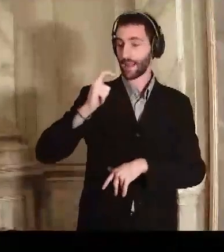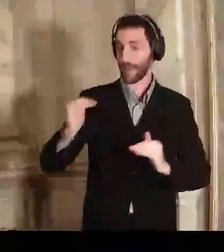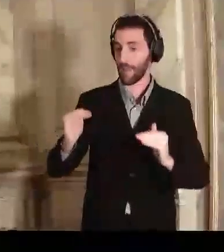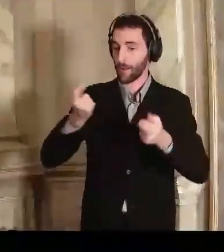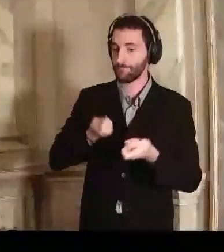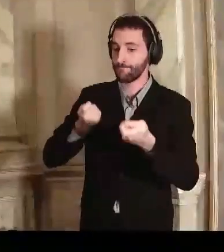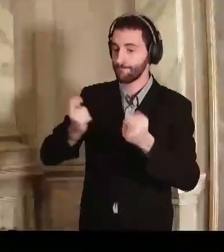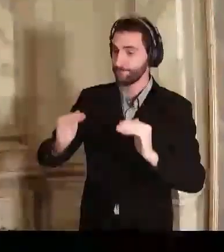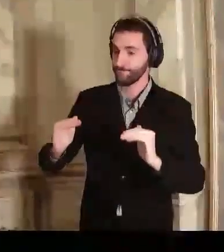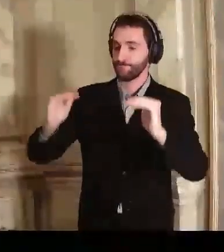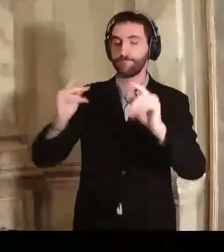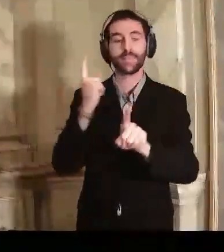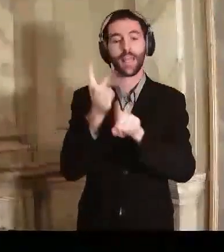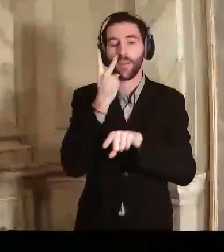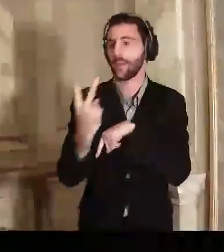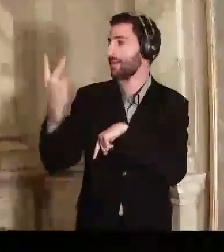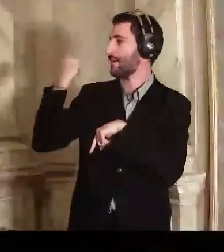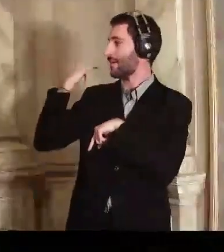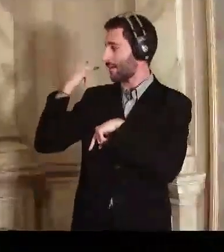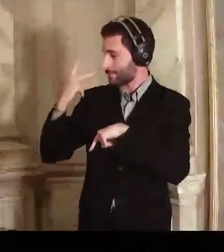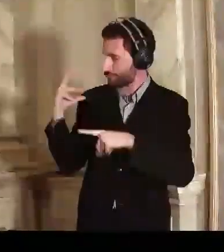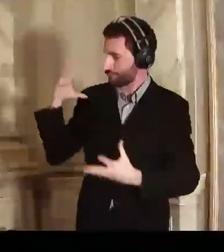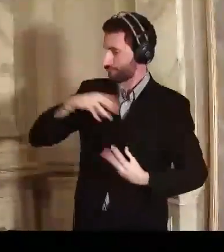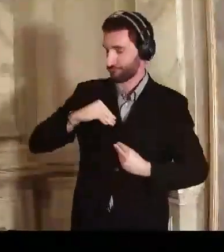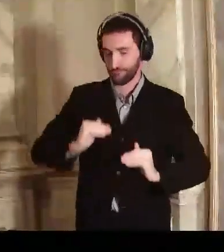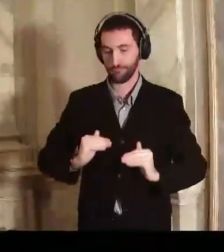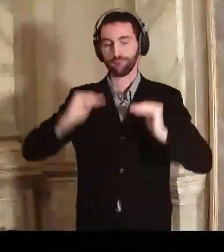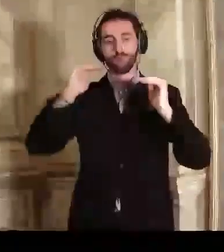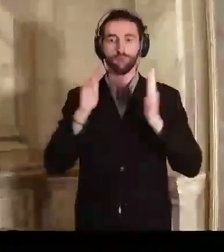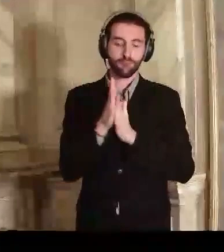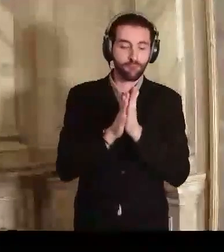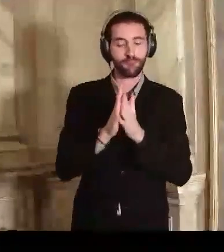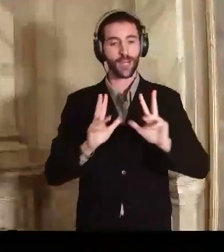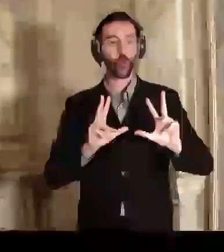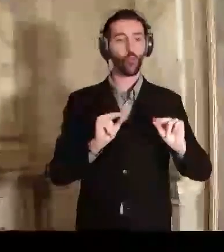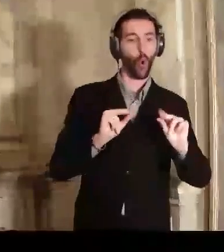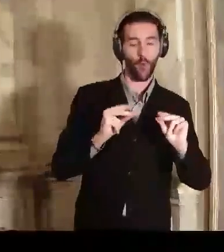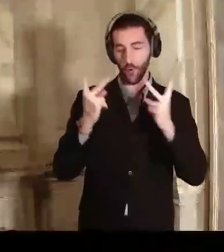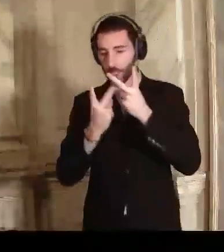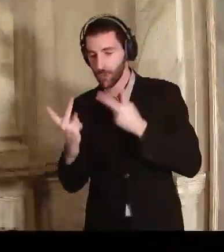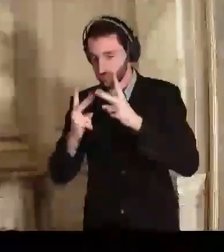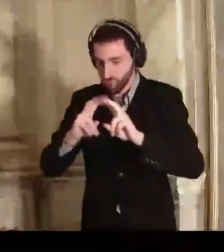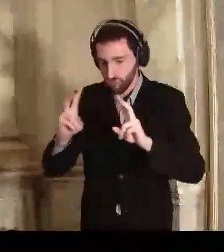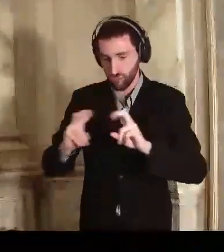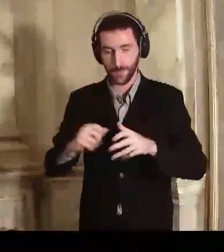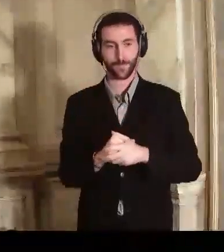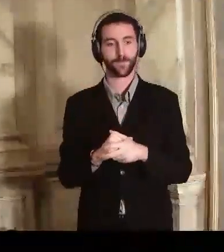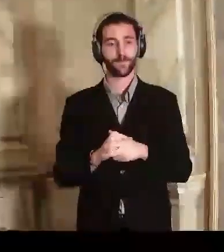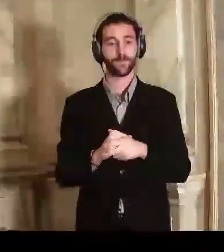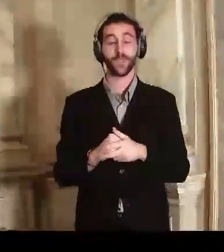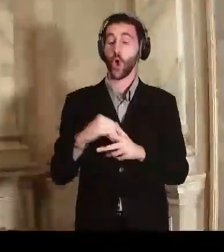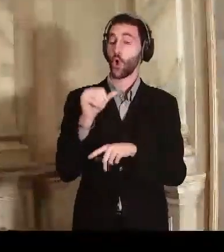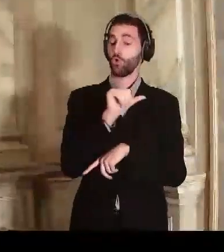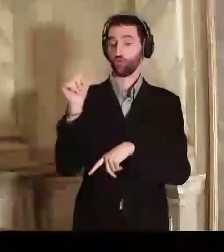lezione di chi li ha preceduti con spirito innovatore e di ricerca. Solo un'istituzione multidisciplinare come